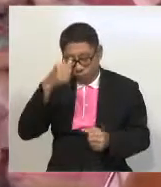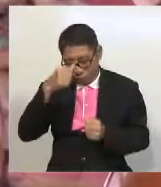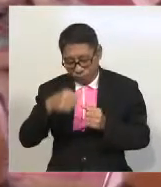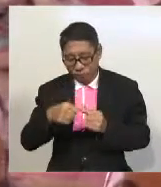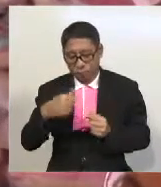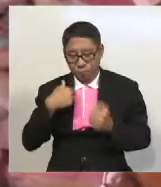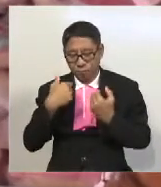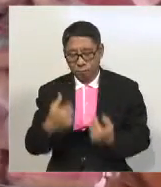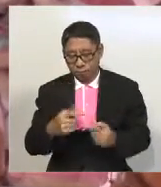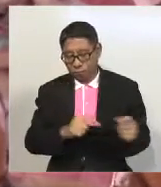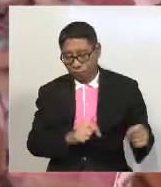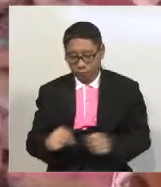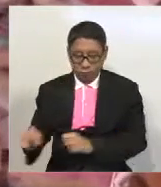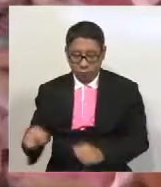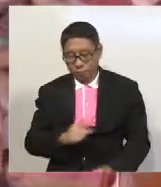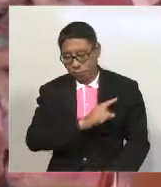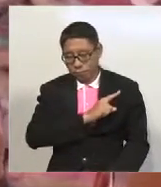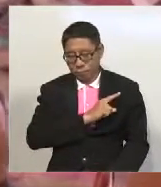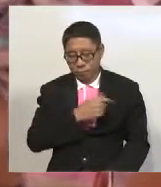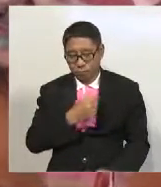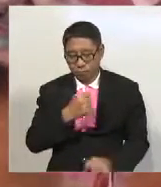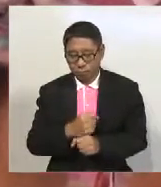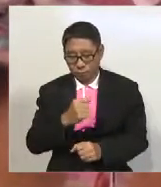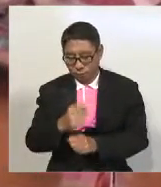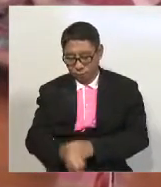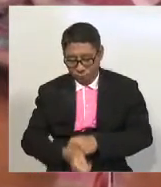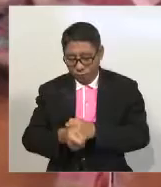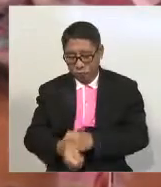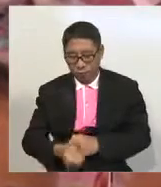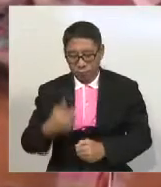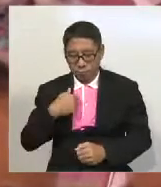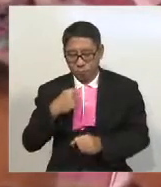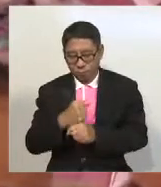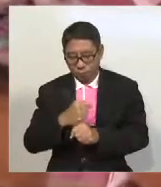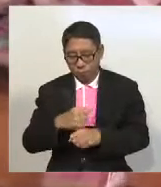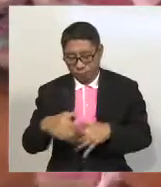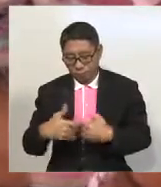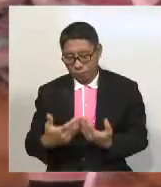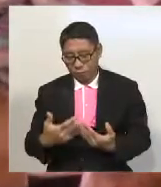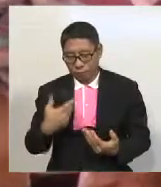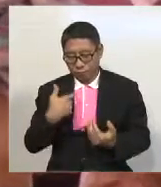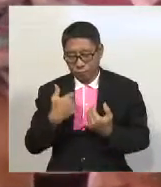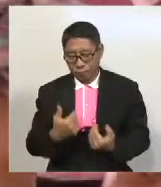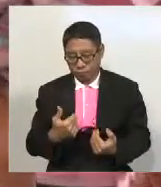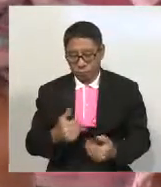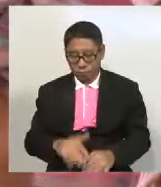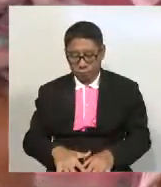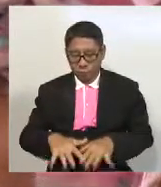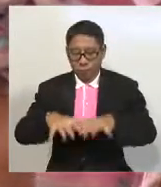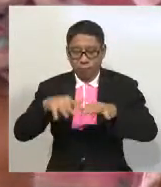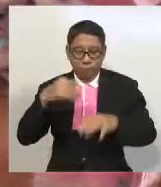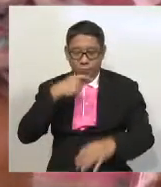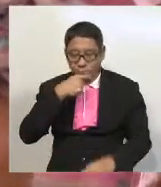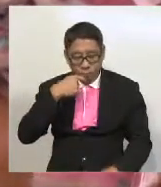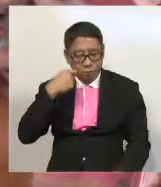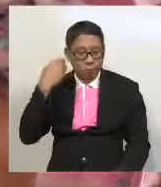ไรการเตรียมการตัวเองเช่นการทำการเกษตรถูกไหมจะทำยังไงอ่ะถ้าทำในพื้นที่ที่มันท่วมแล้วท่วมอีกแรงแล้ว